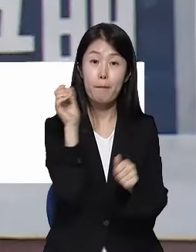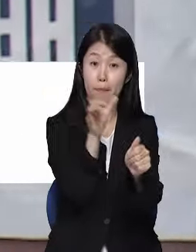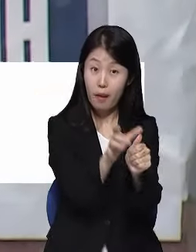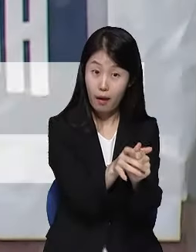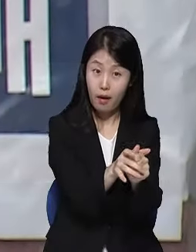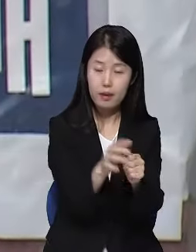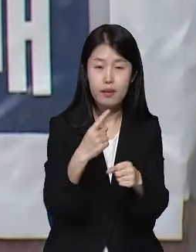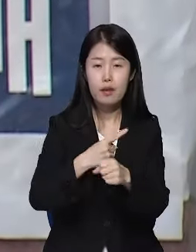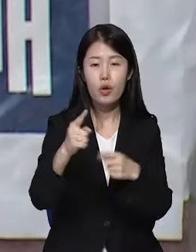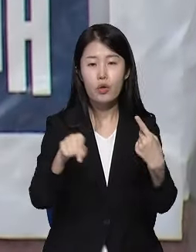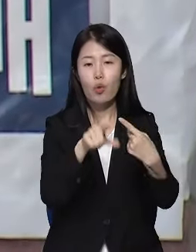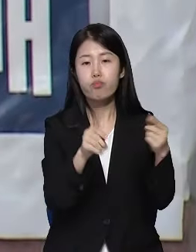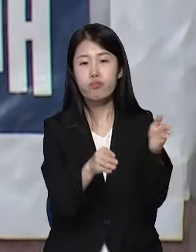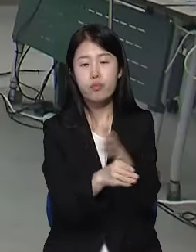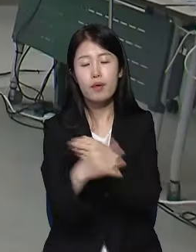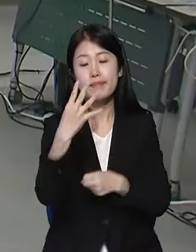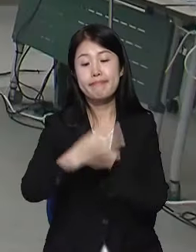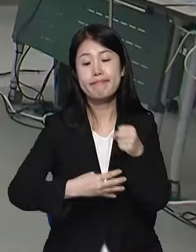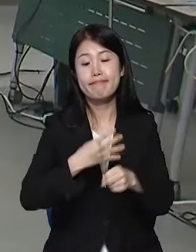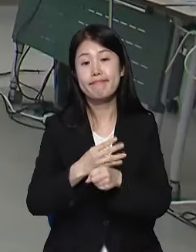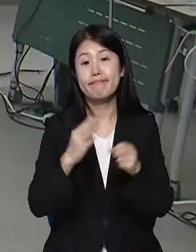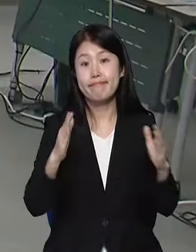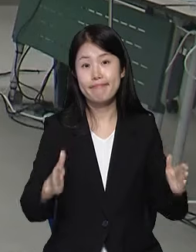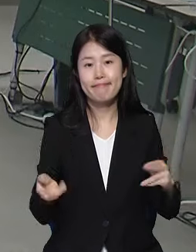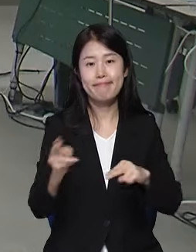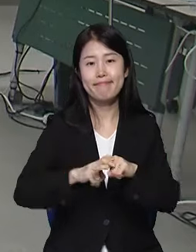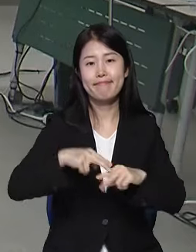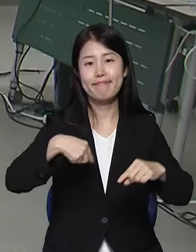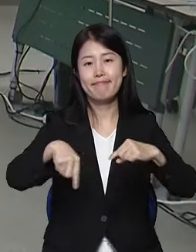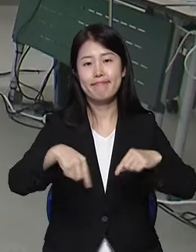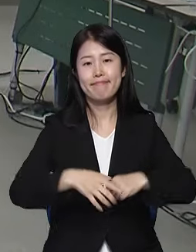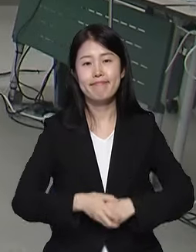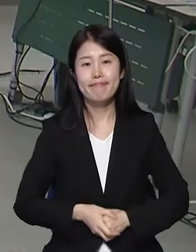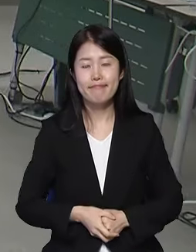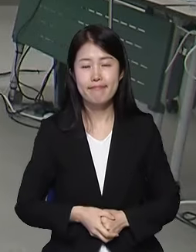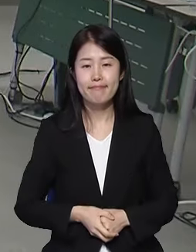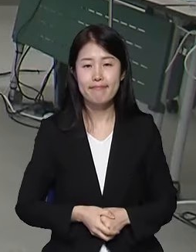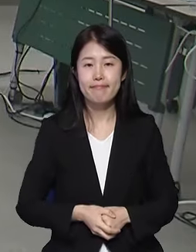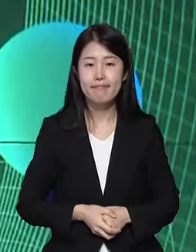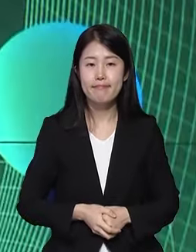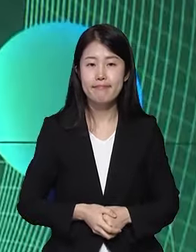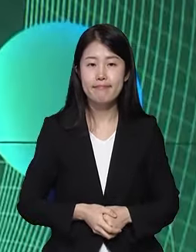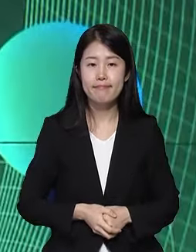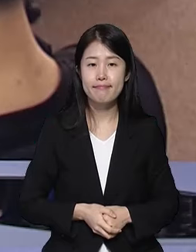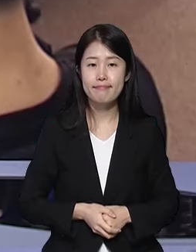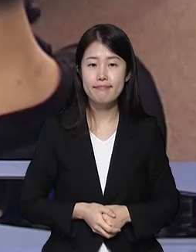뒤 내년 1월부터 4년간의 임기를 시작할 예정입니다.